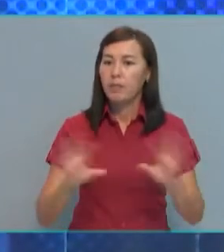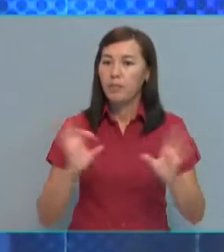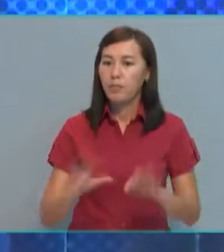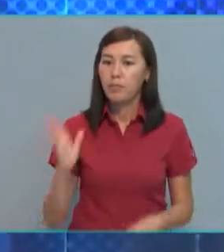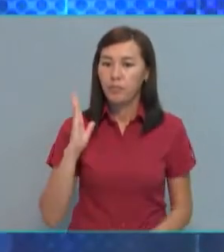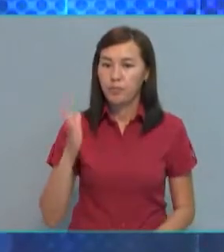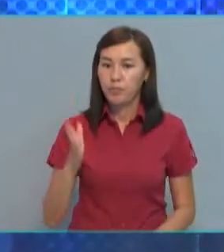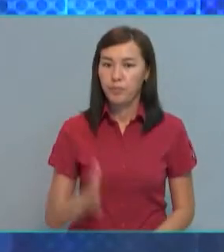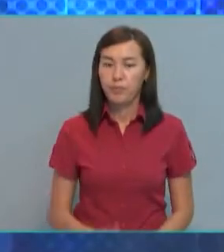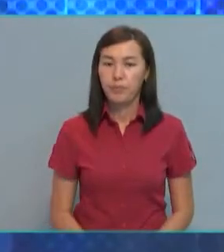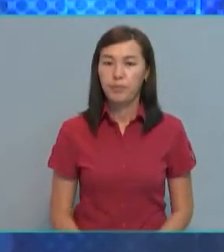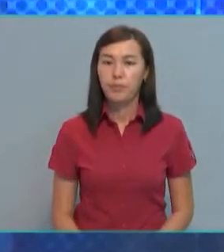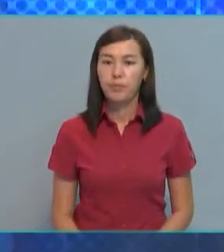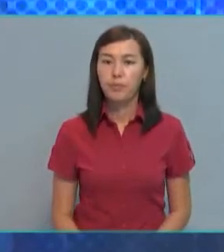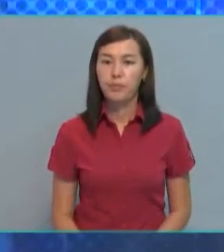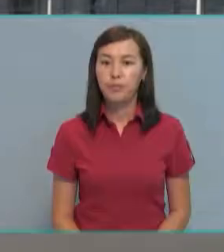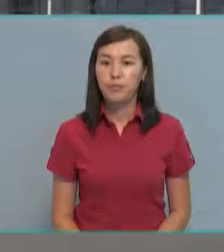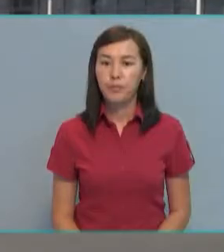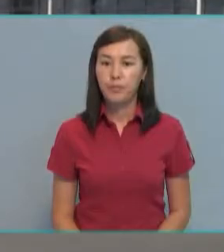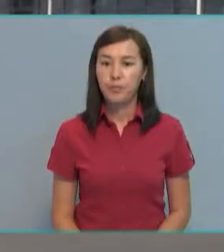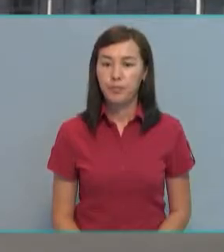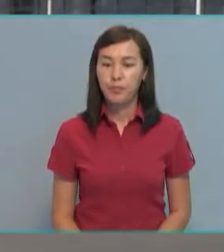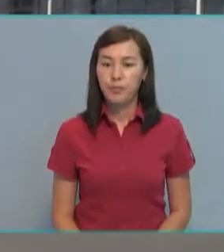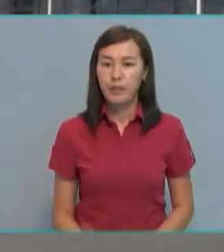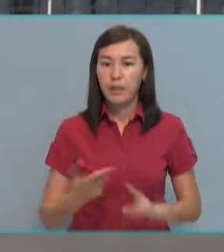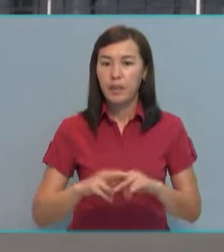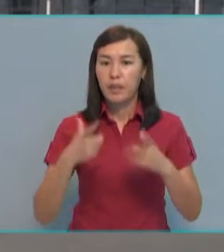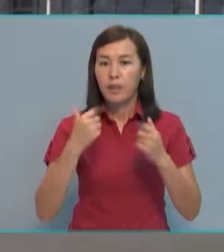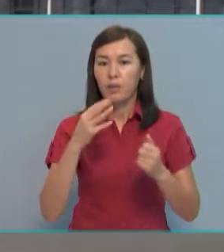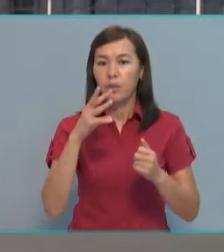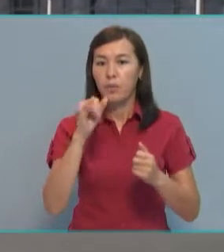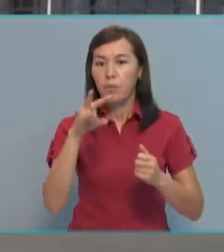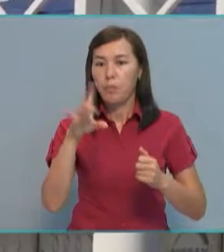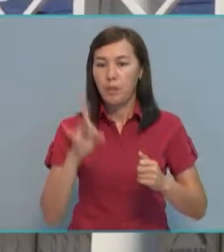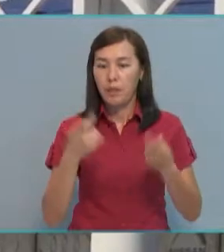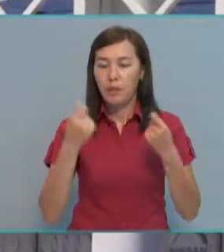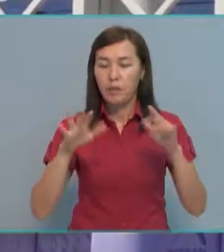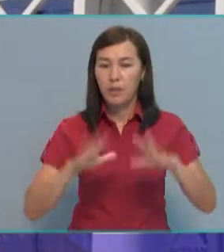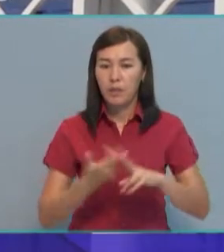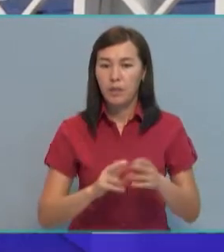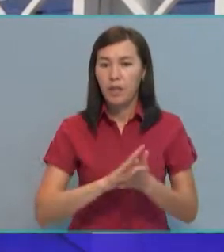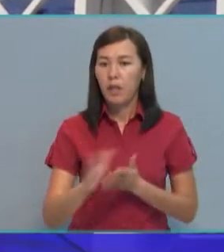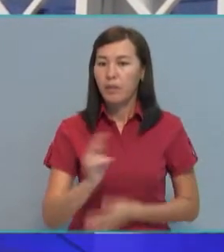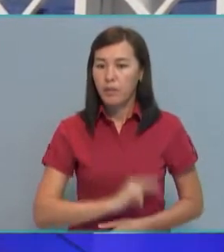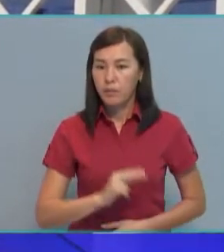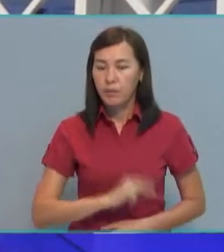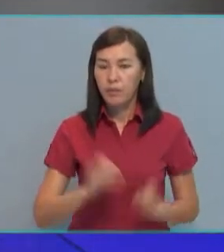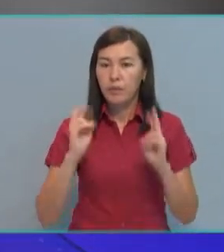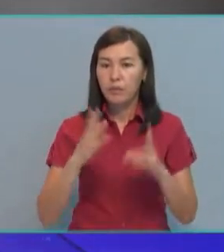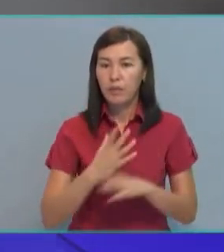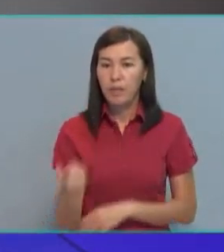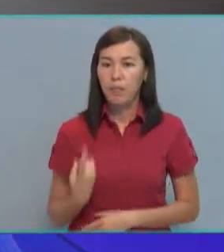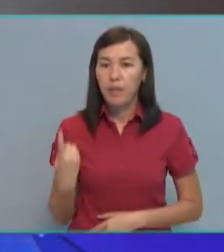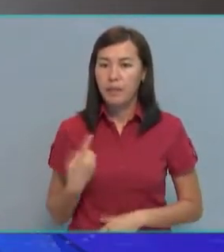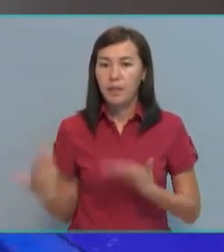Нұрсұлтан Мұхамеджан тарқатып айтады. Бұл әйгілі тұлпар сауда орталығы. Мұндағы дезинфекциялық шараға арнай сала